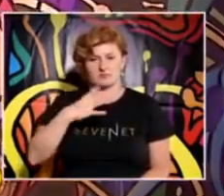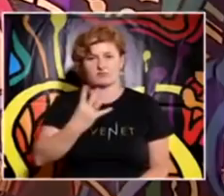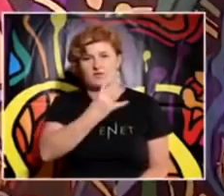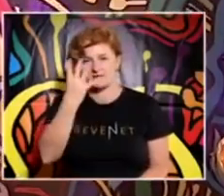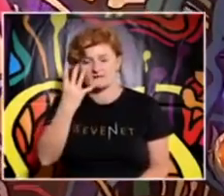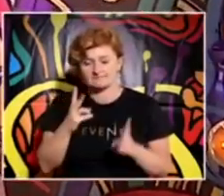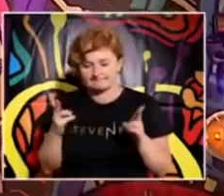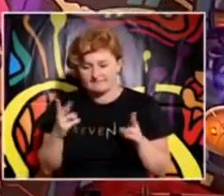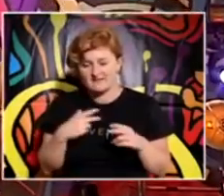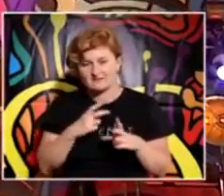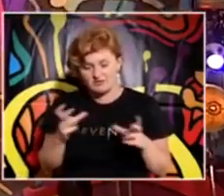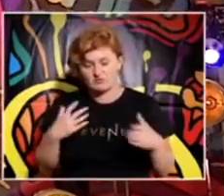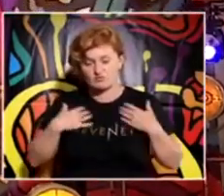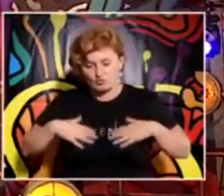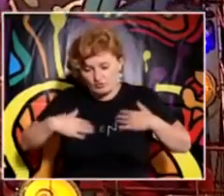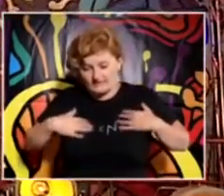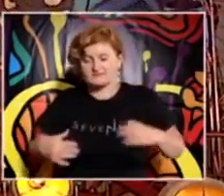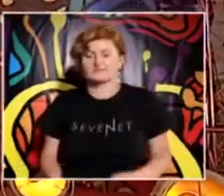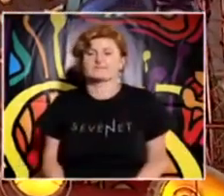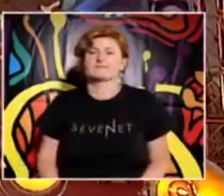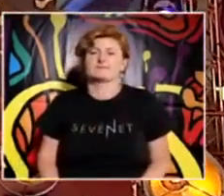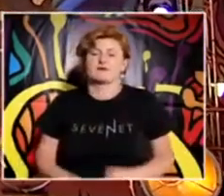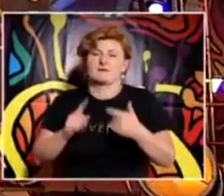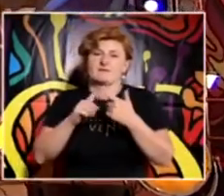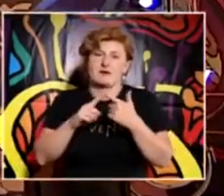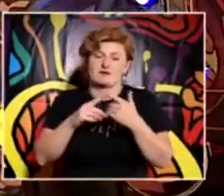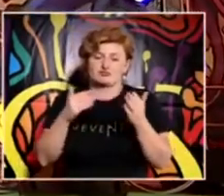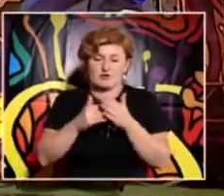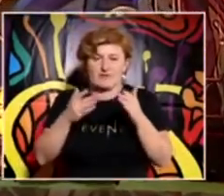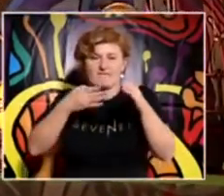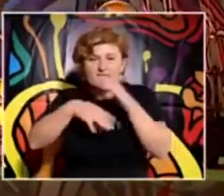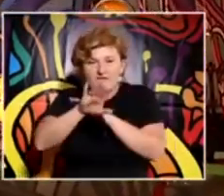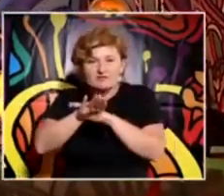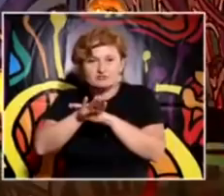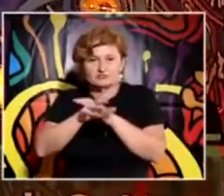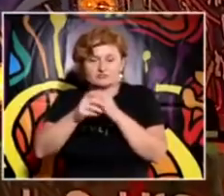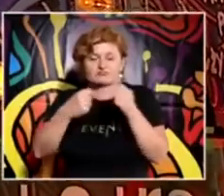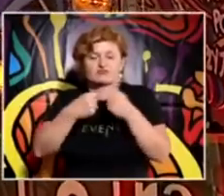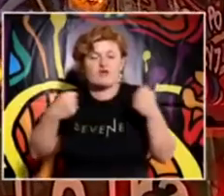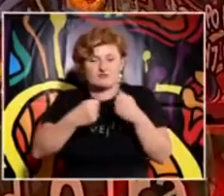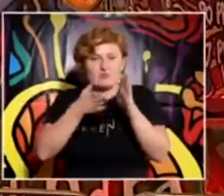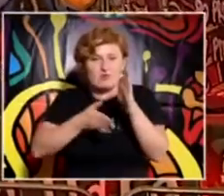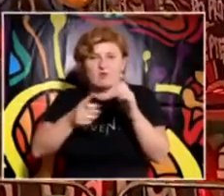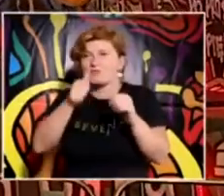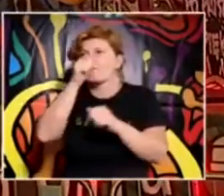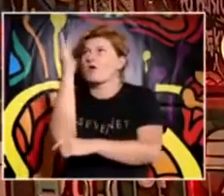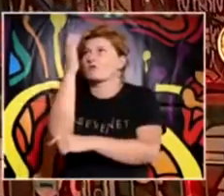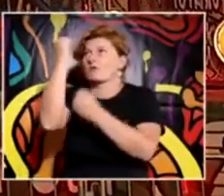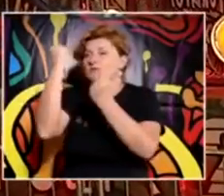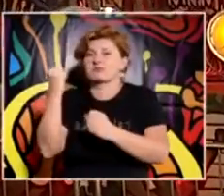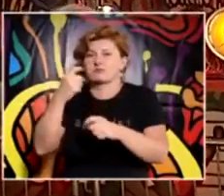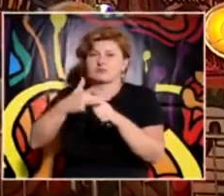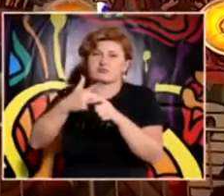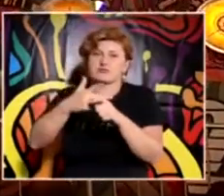umyć. Tak, czas się umyć to pierwsza rzecz, tak. Dwa, że czas wreszcie wyjść z przedziału, gdzie nie da się otworzyć okien i jest nagrzane